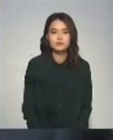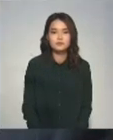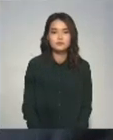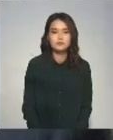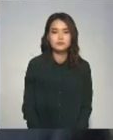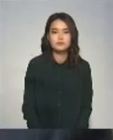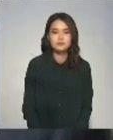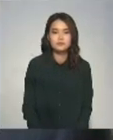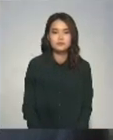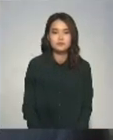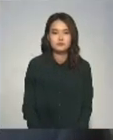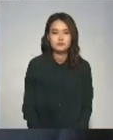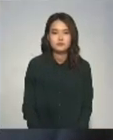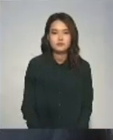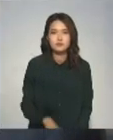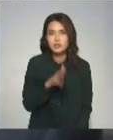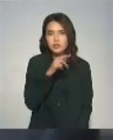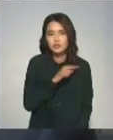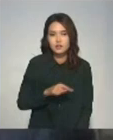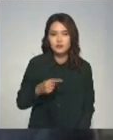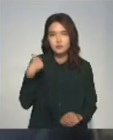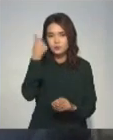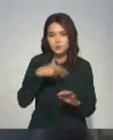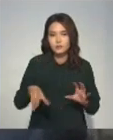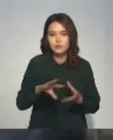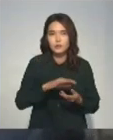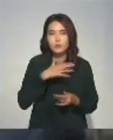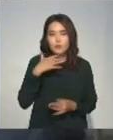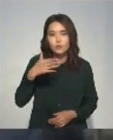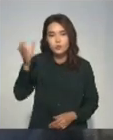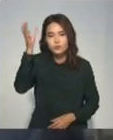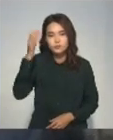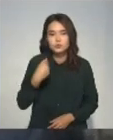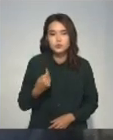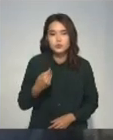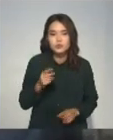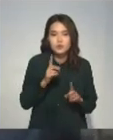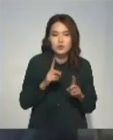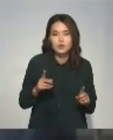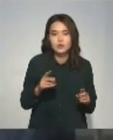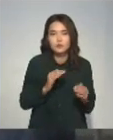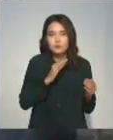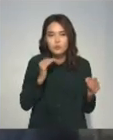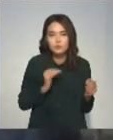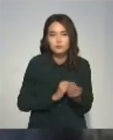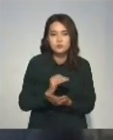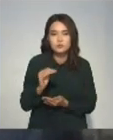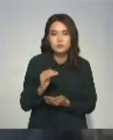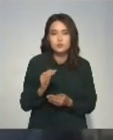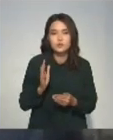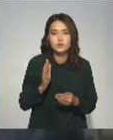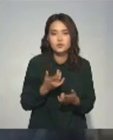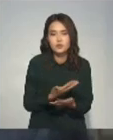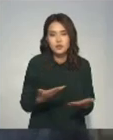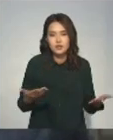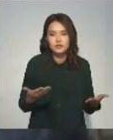Вот буквально вот в этом году пятеро наших молодых ученых выиграли на конкурсной основе гранты